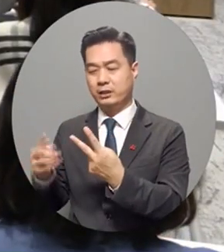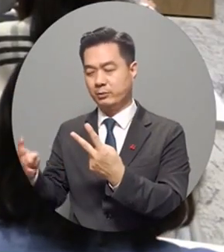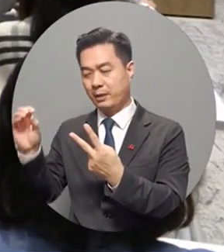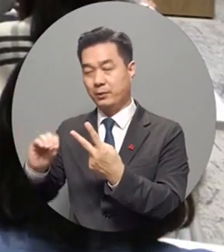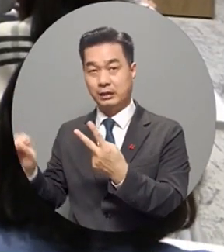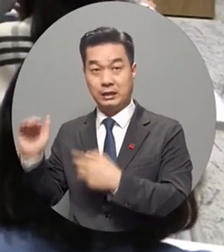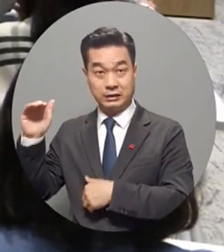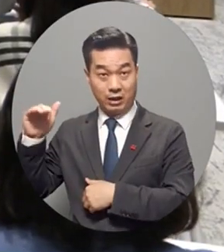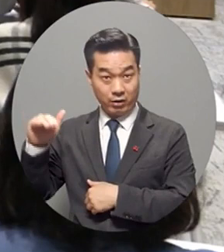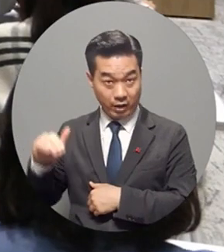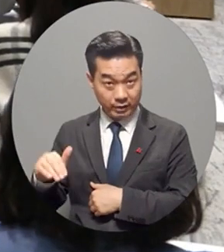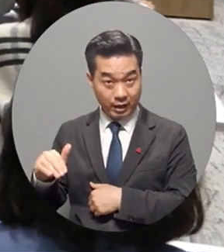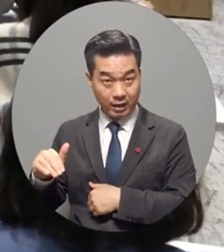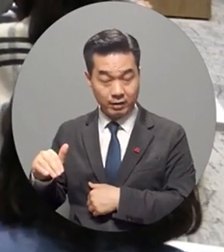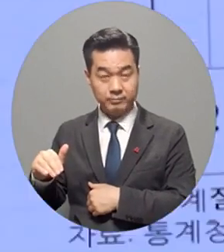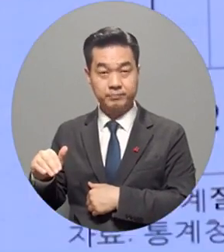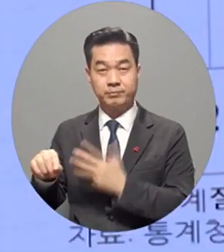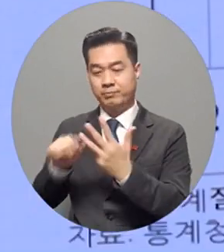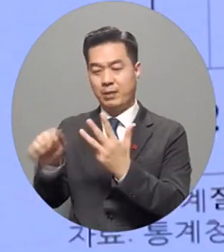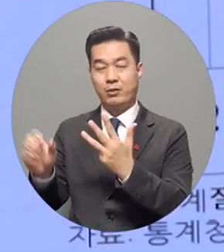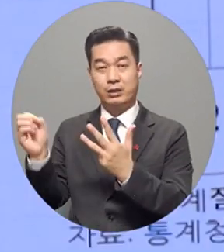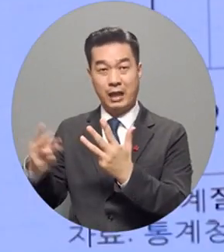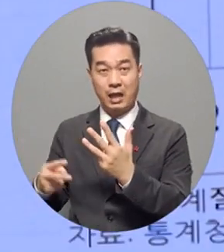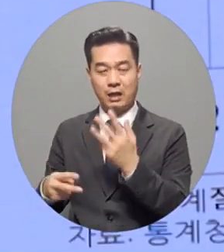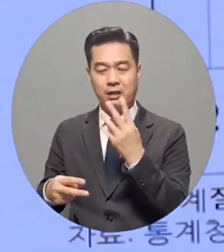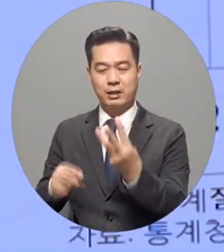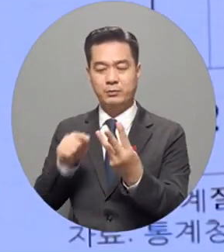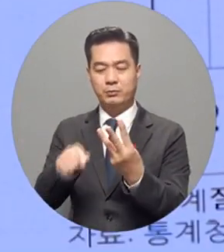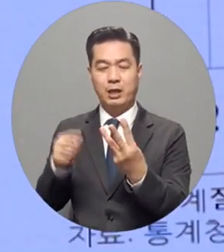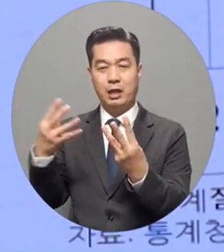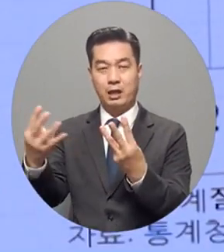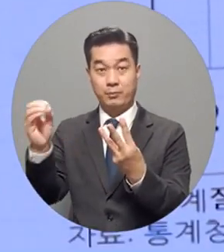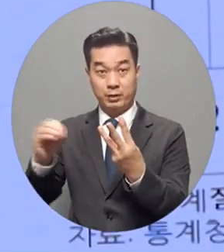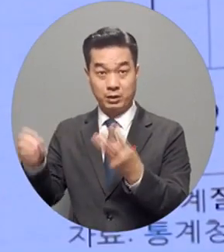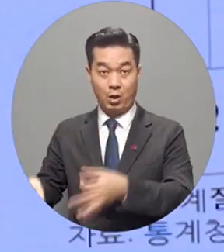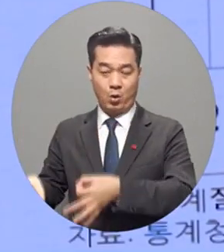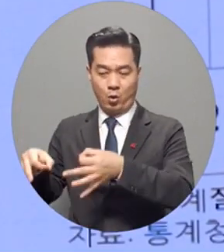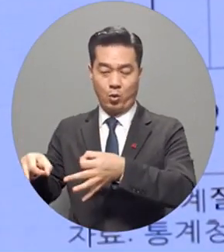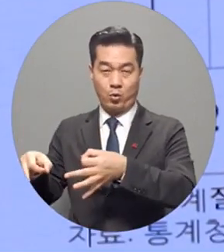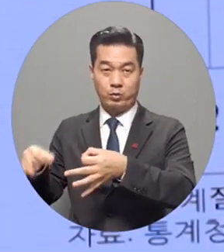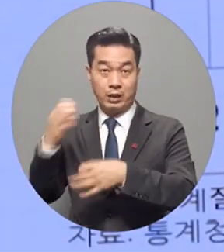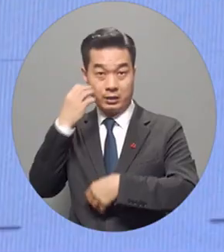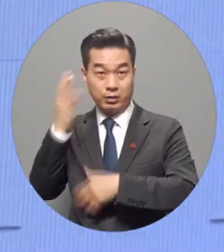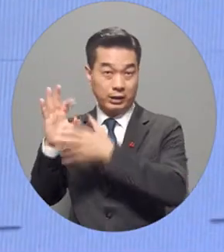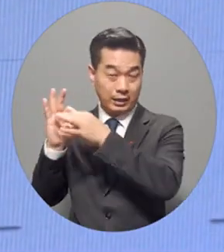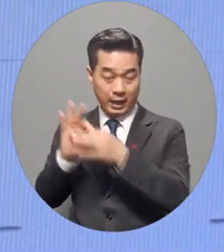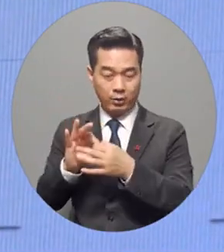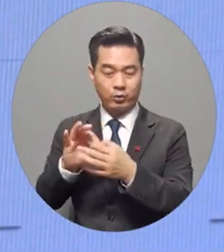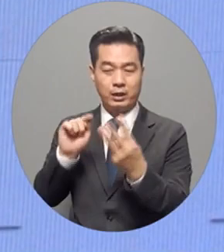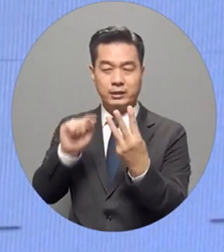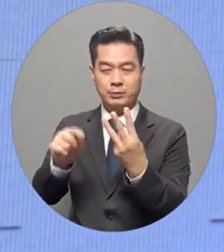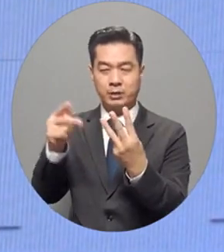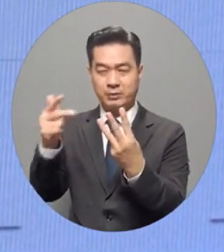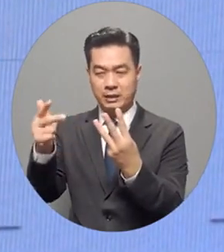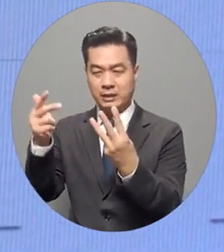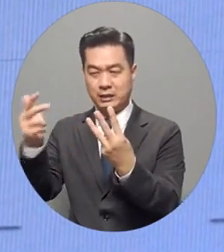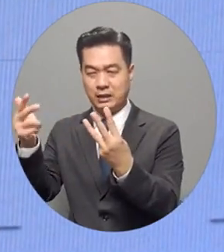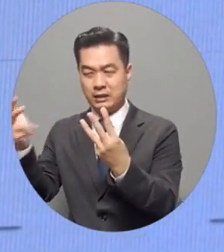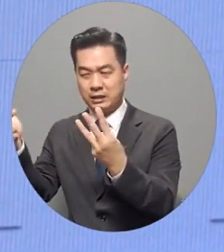떨어졌다가 다음 달 바로 3.4%까지 오른 뒤 넉 달 연속 3%대를 유지하고